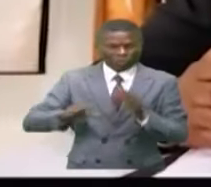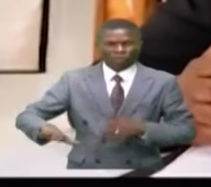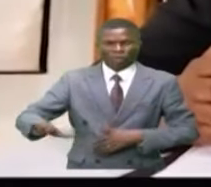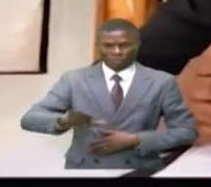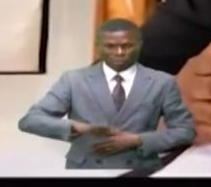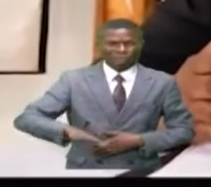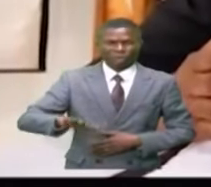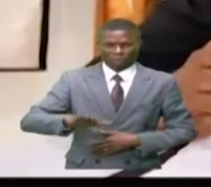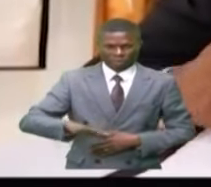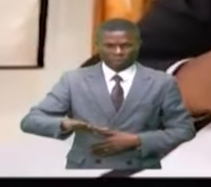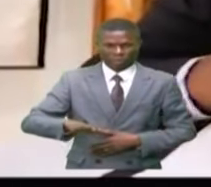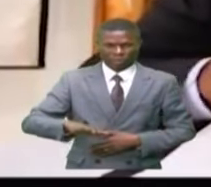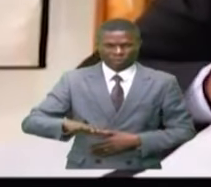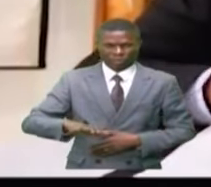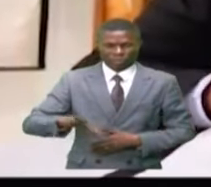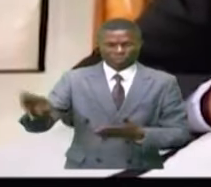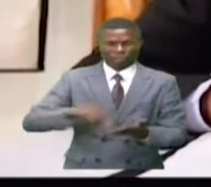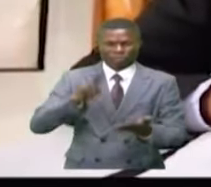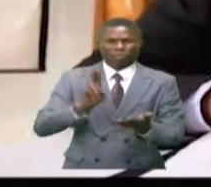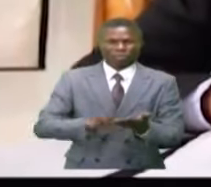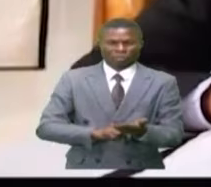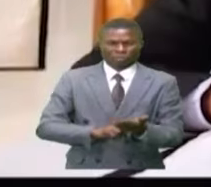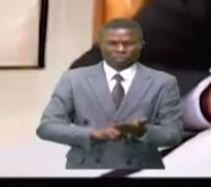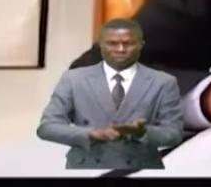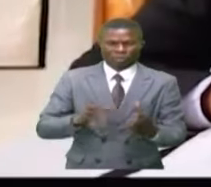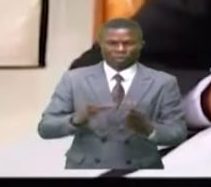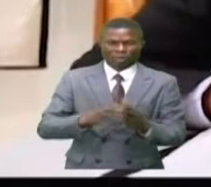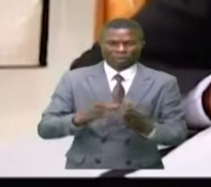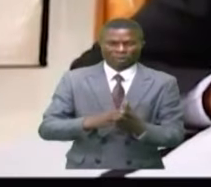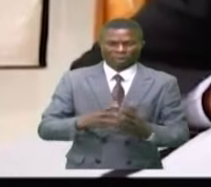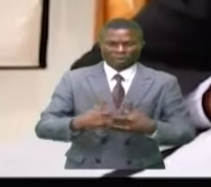République a signé avec